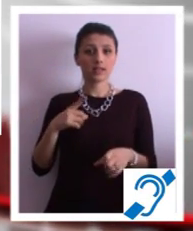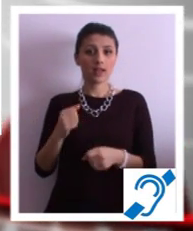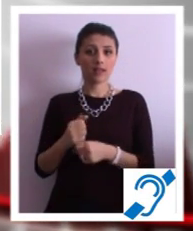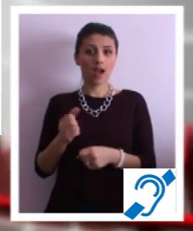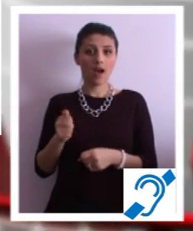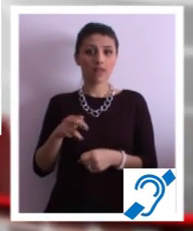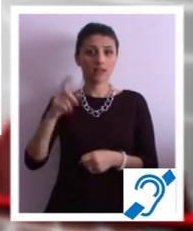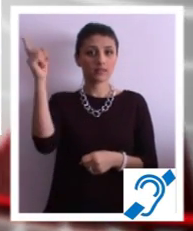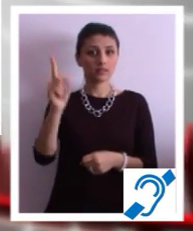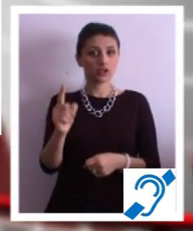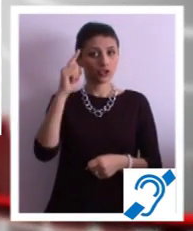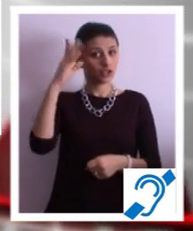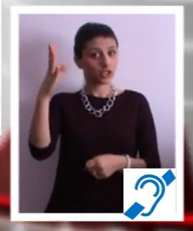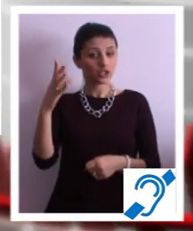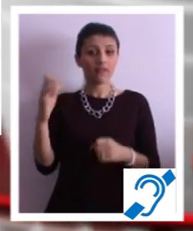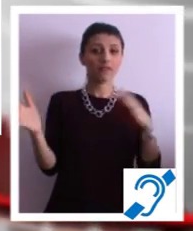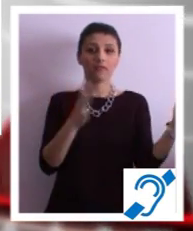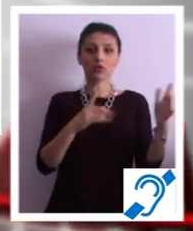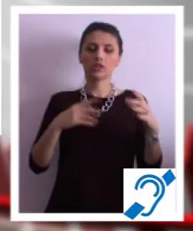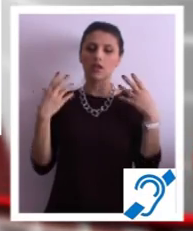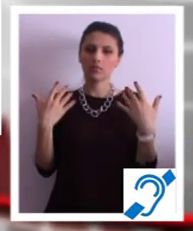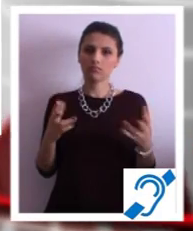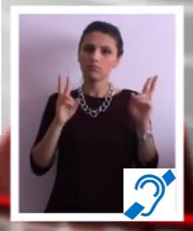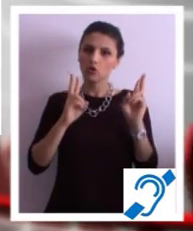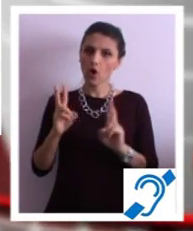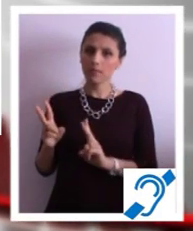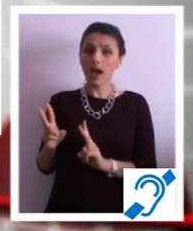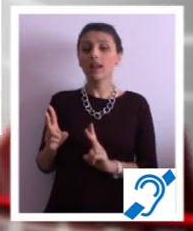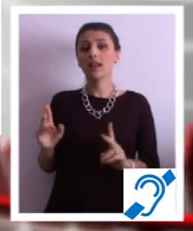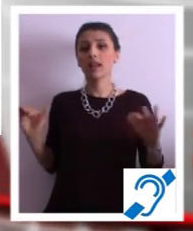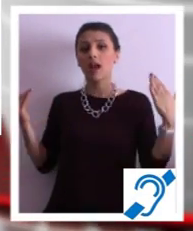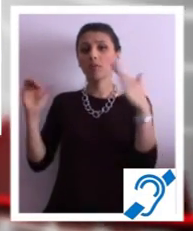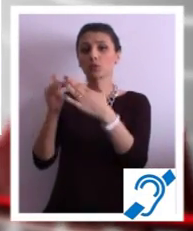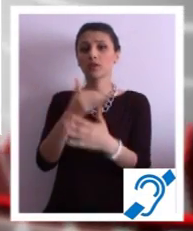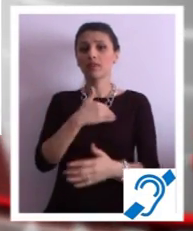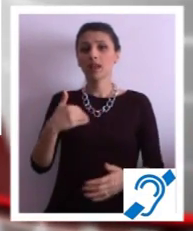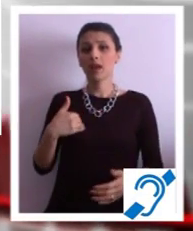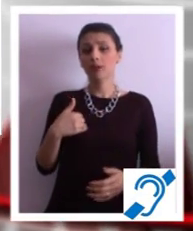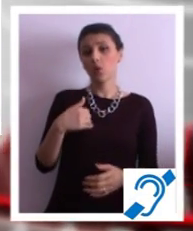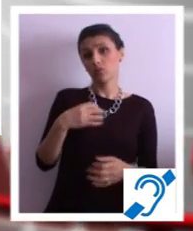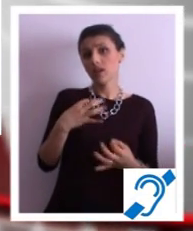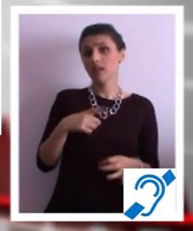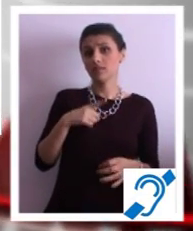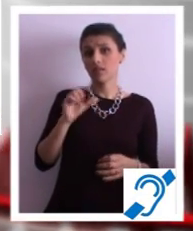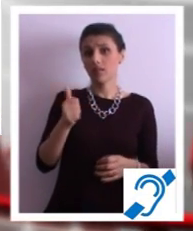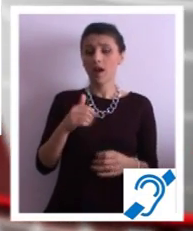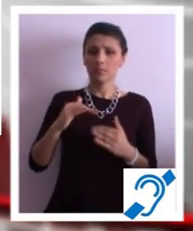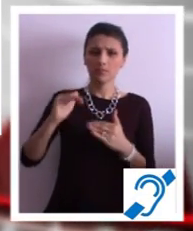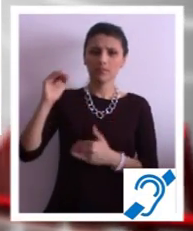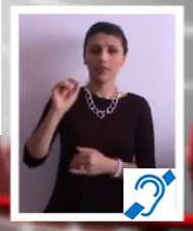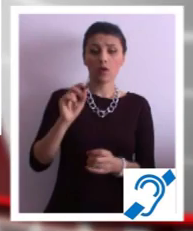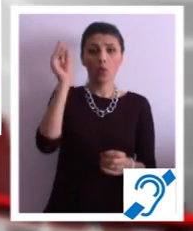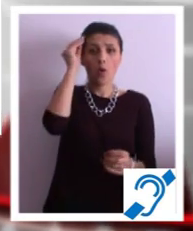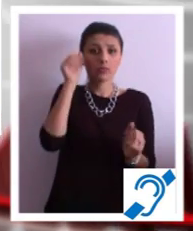de aversă. Vântul va sufla slab și moderat. La munte, valorile termice se vor menține mult mai ridicate față de mediile climatologice